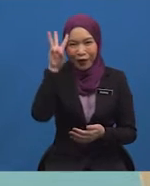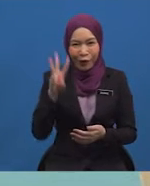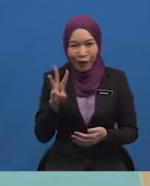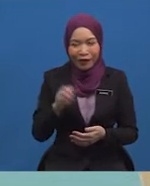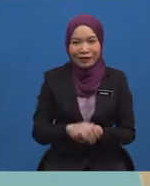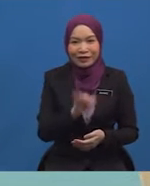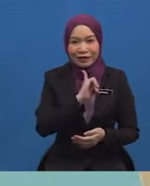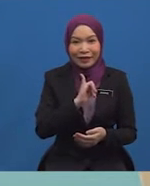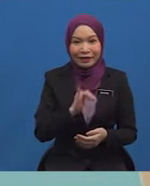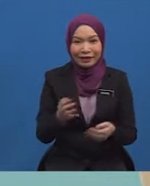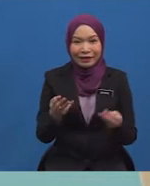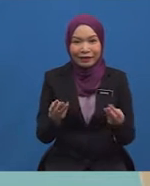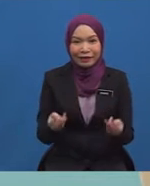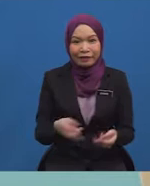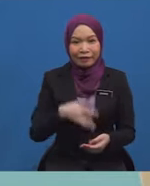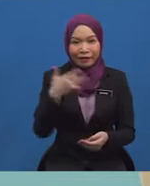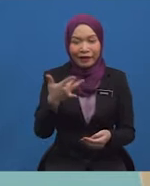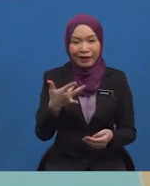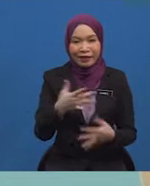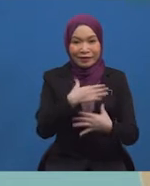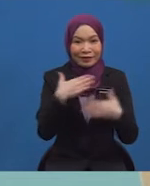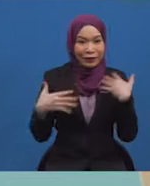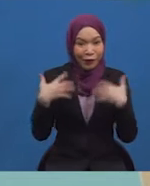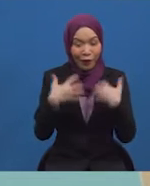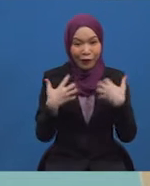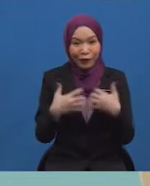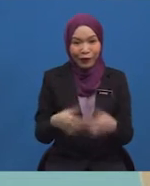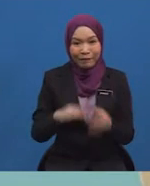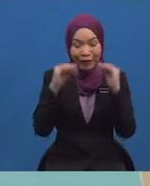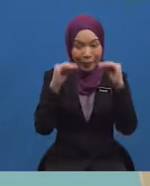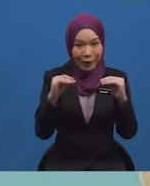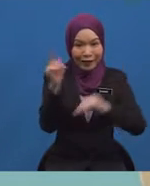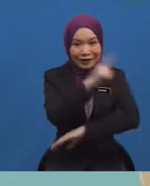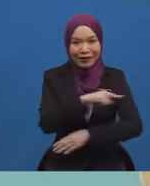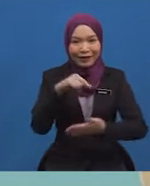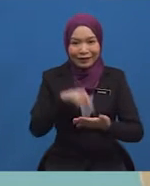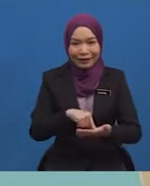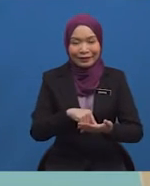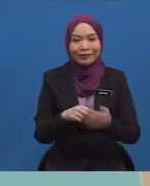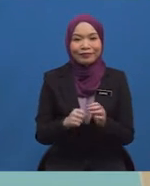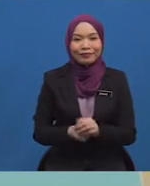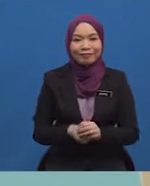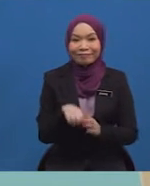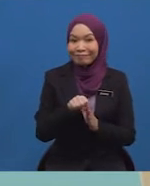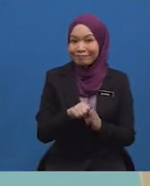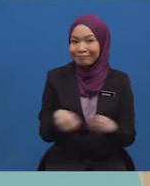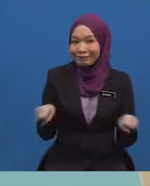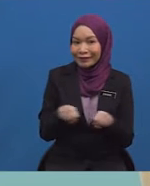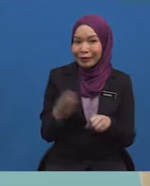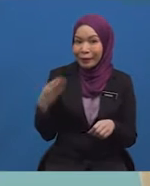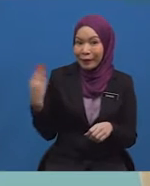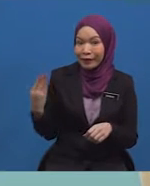seronok mengajar sehingga tidak terasa masa berlalu ya murid-murid. Okey murid-murid, seperti biasa, cikgu